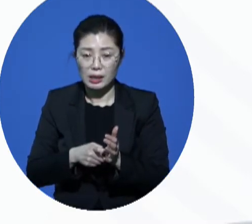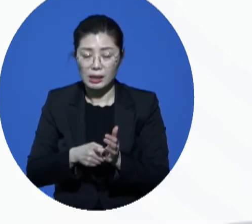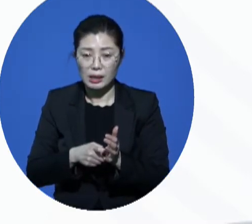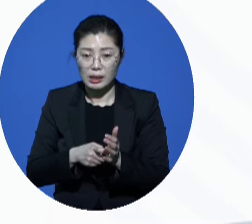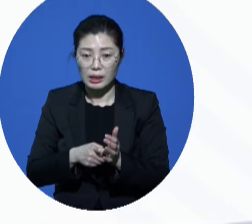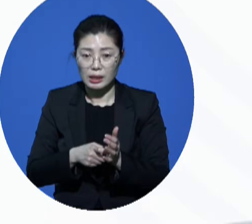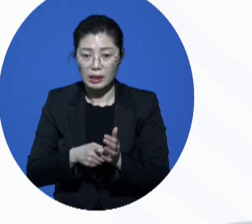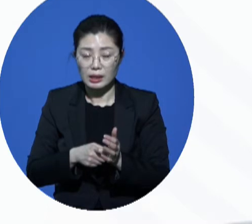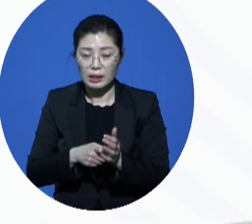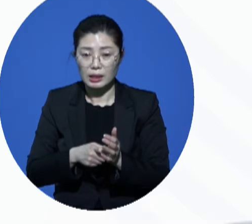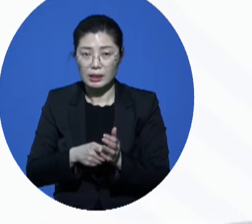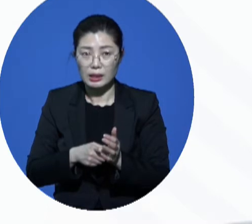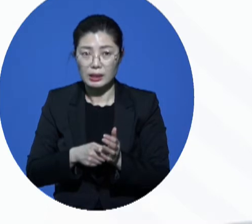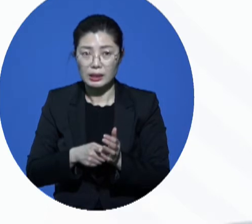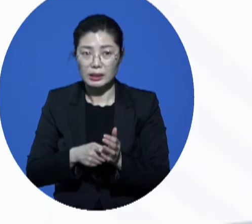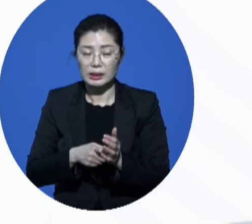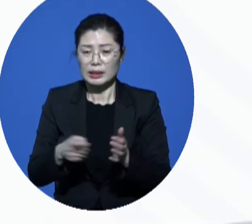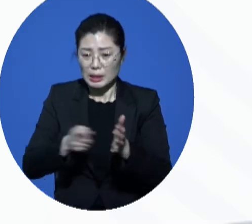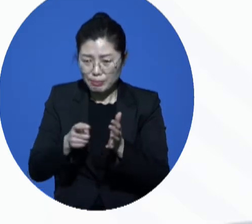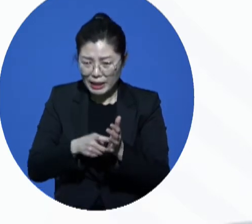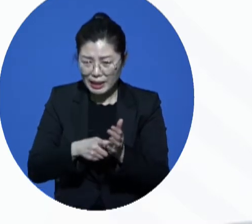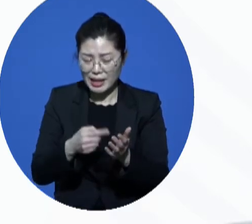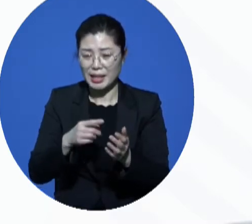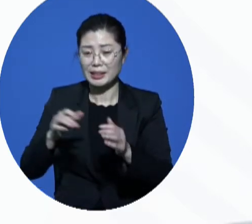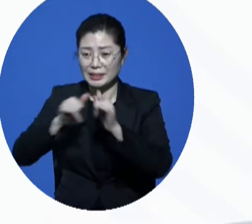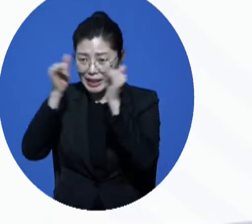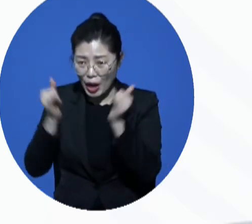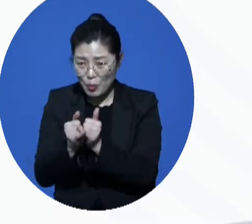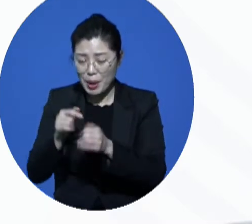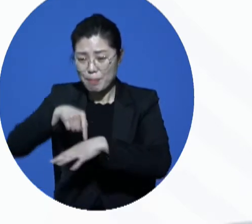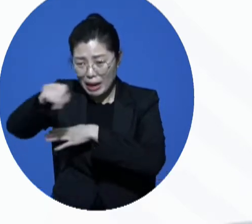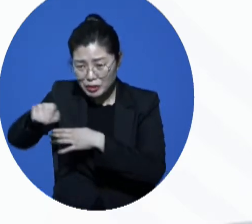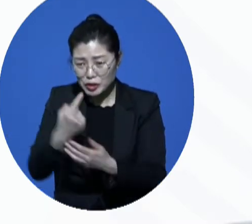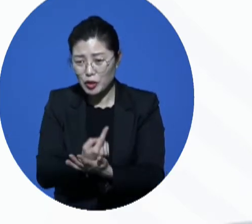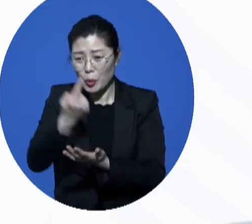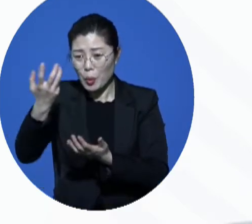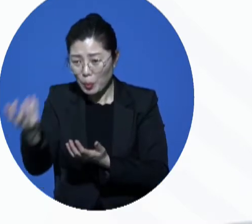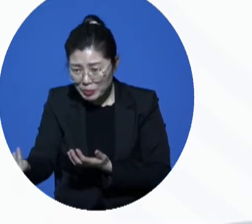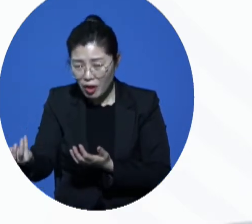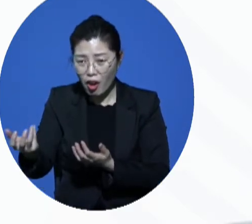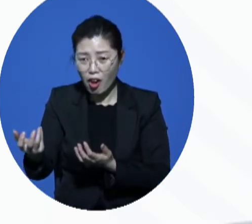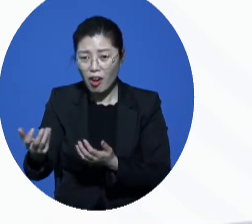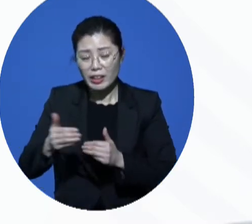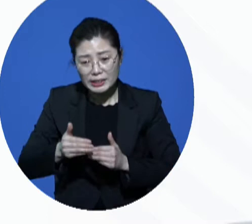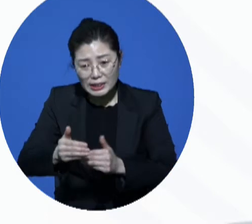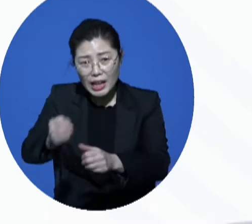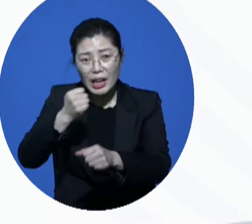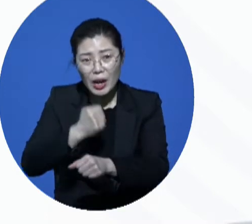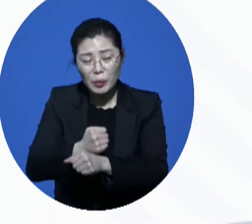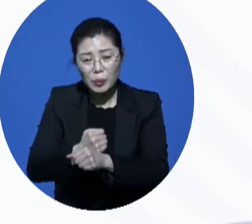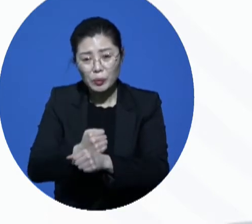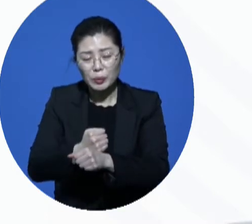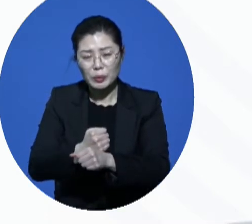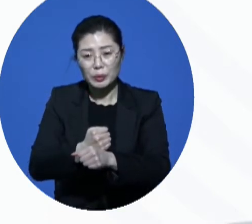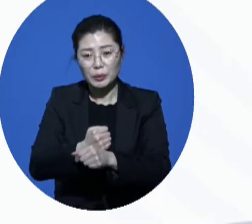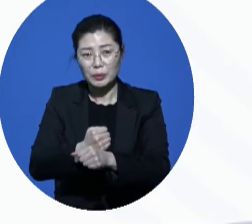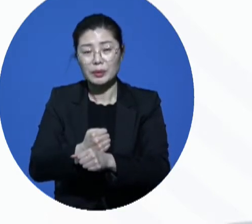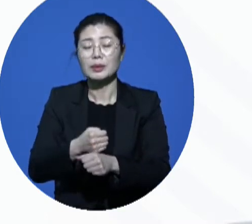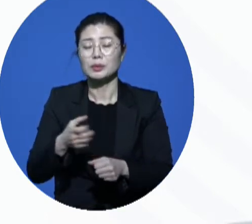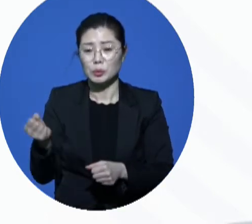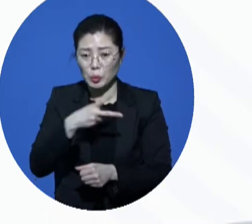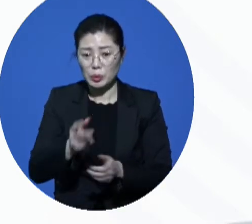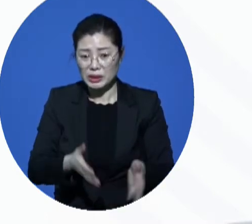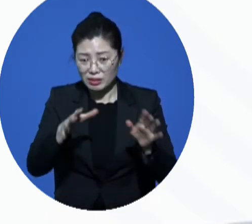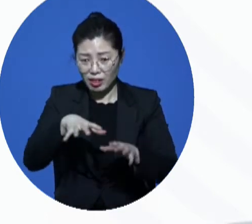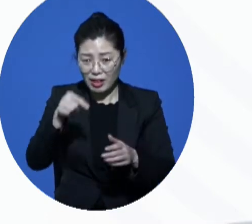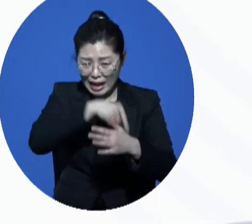해지하고 나서 긴급 탈시설을 진행하라는 요구에 대해서 수행하지 않는 기간 동안 이분은 시설 안에서 지속적으로